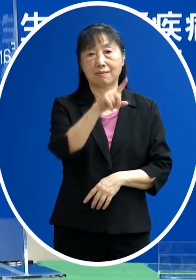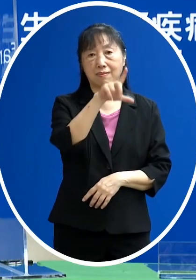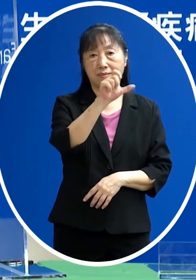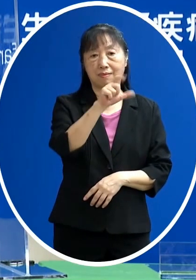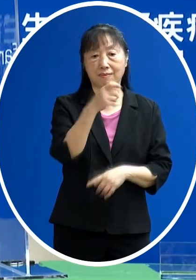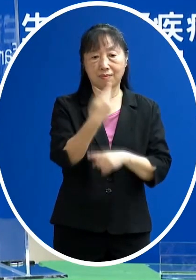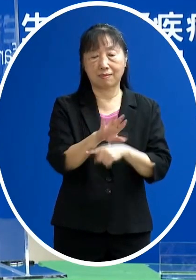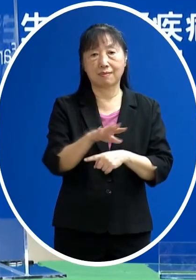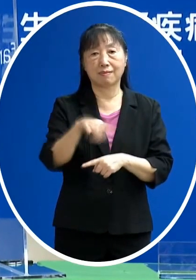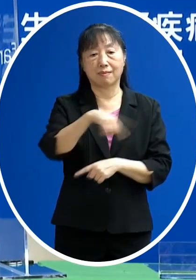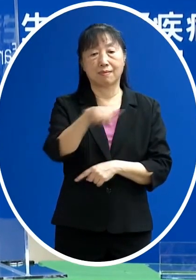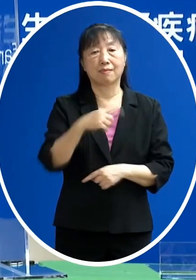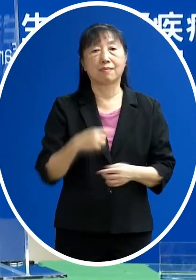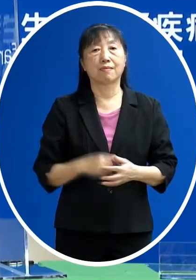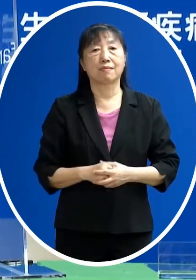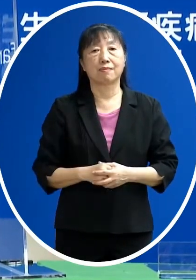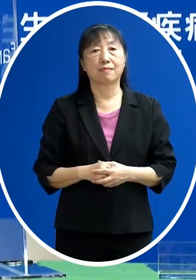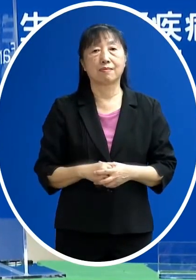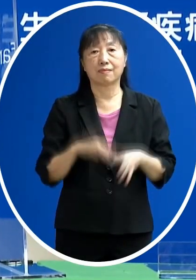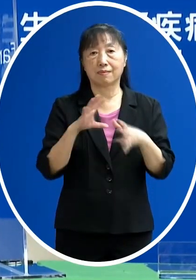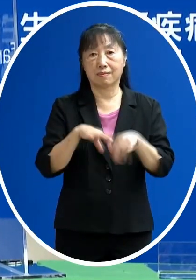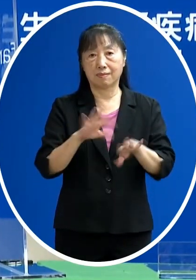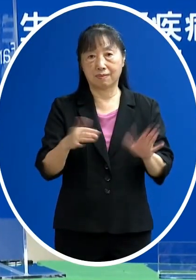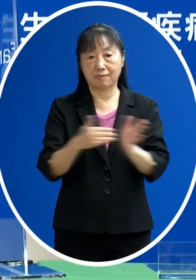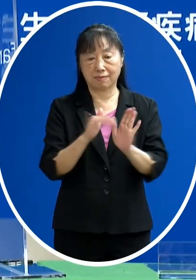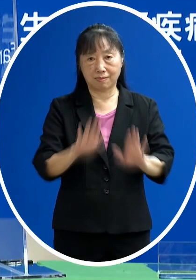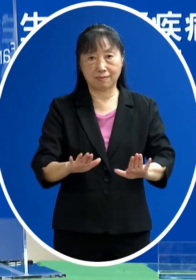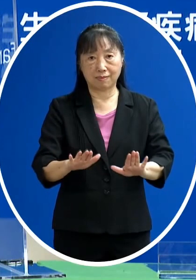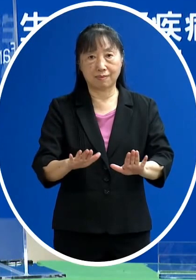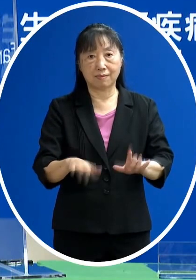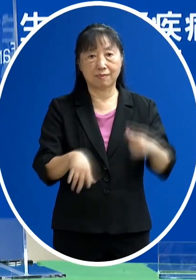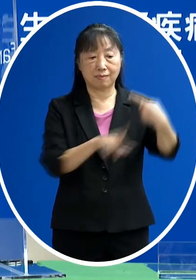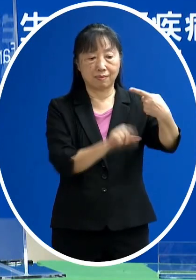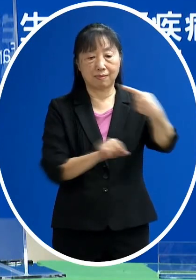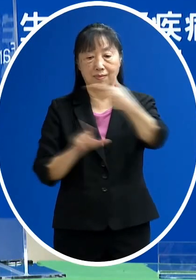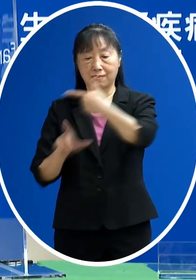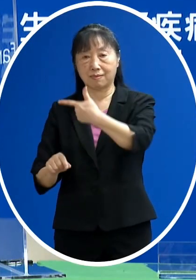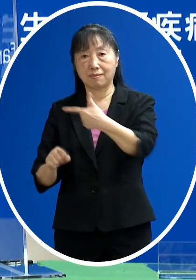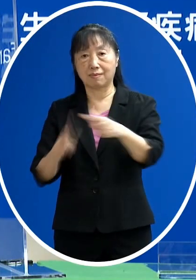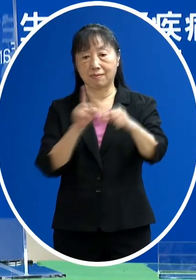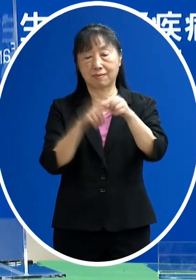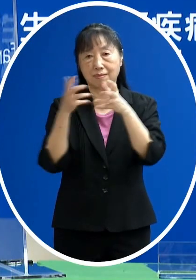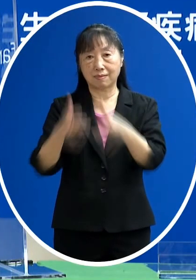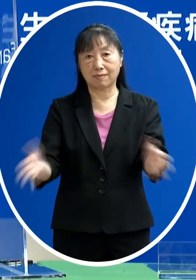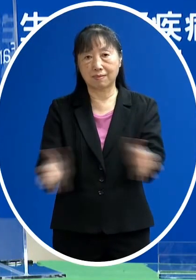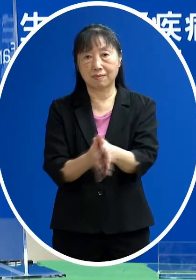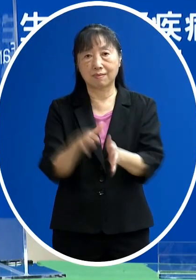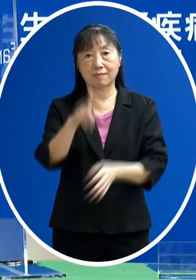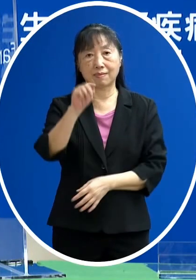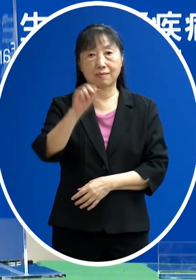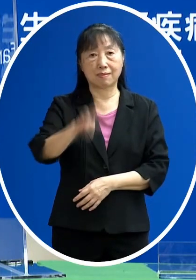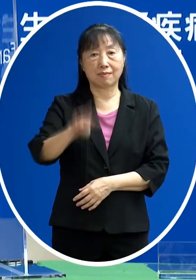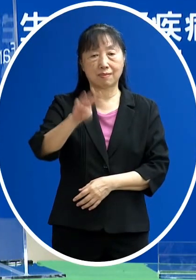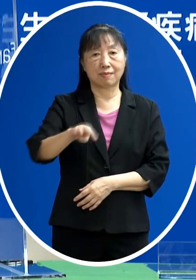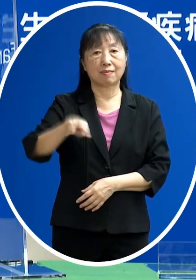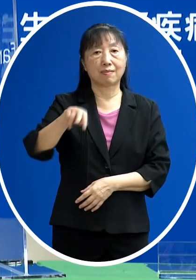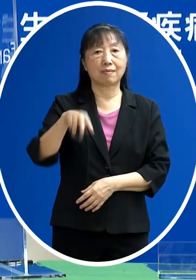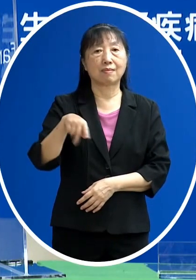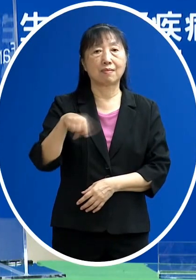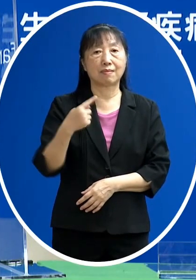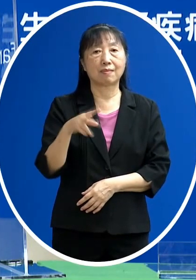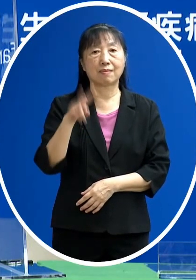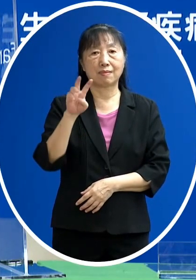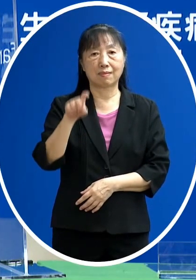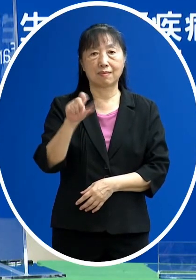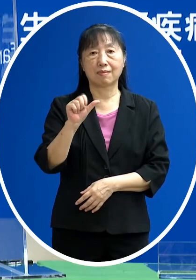166例的死亡个案。好，那所以到目前为止一到六月的中重症总共13825例，另